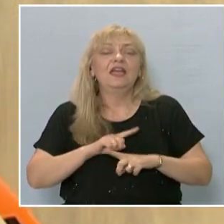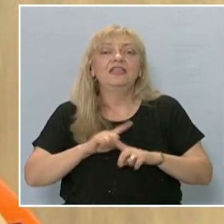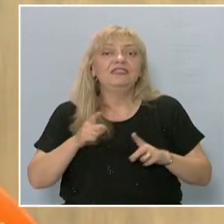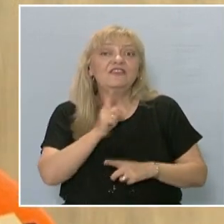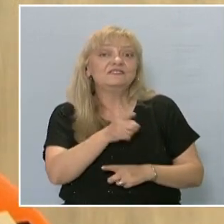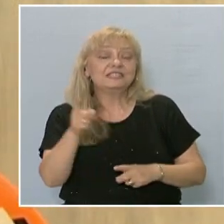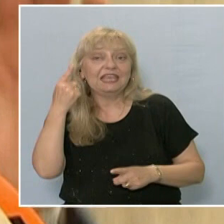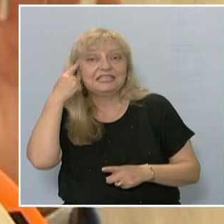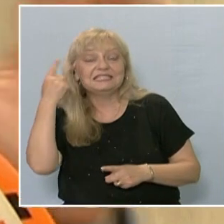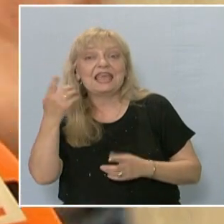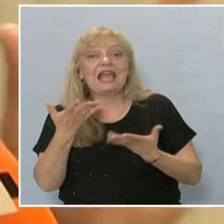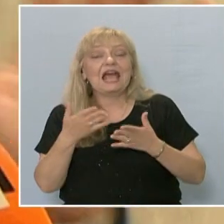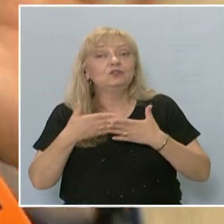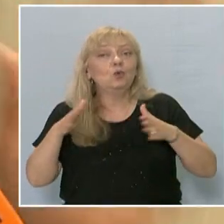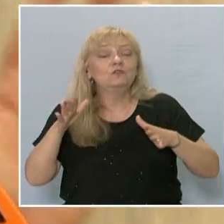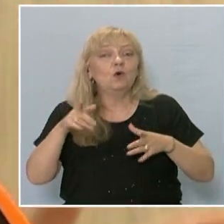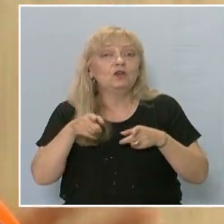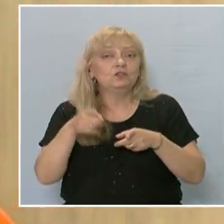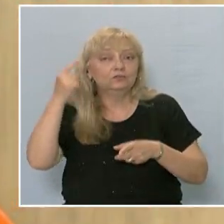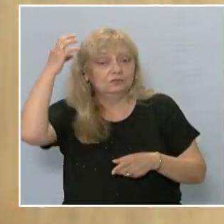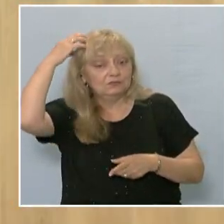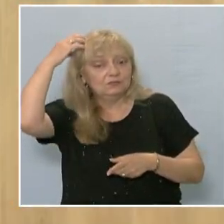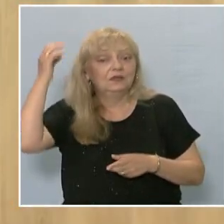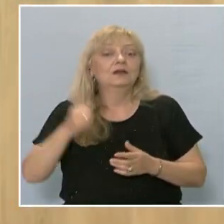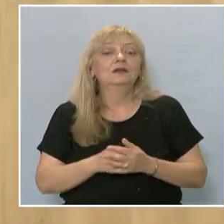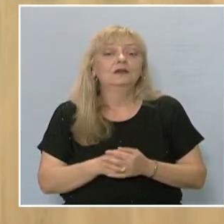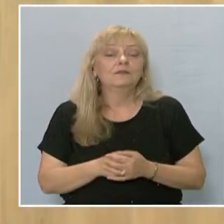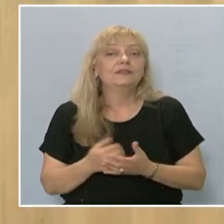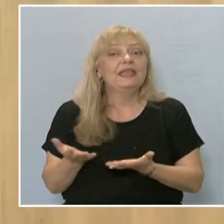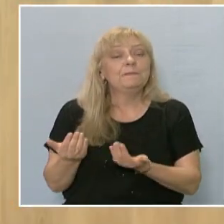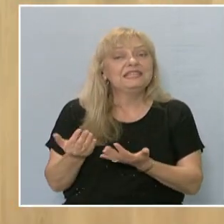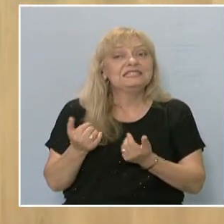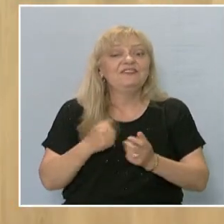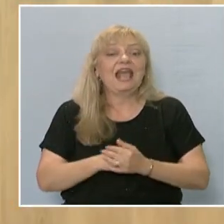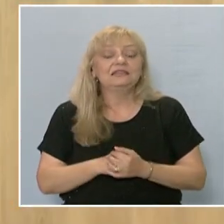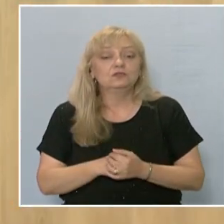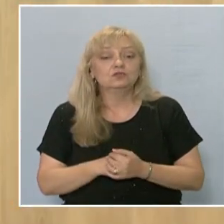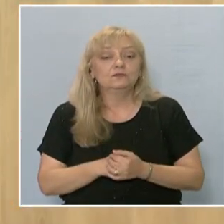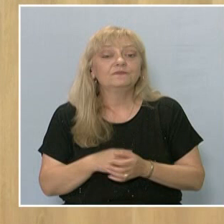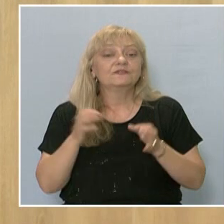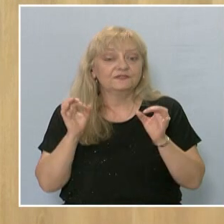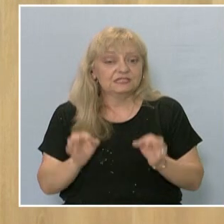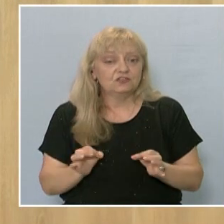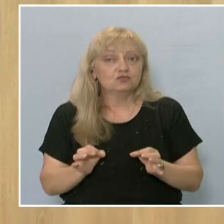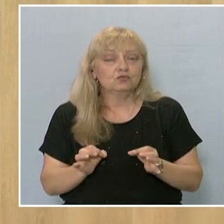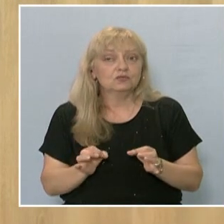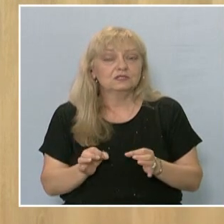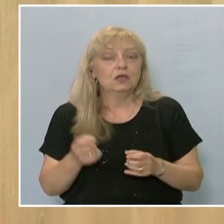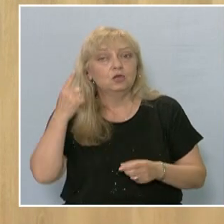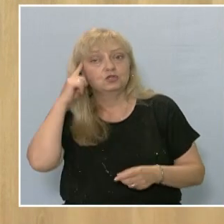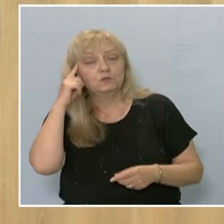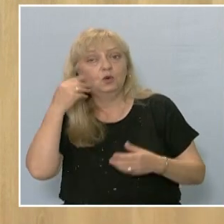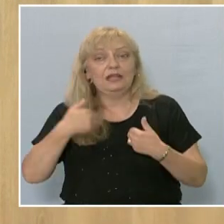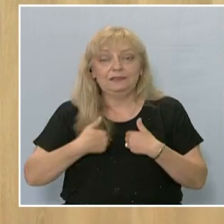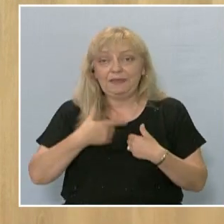отключи този хардуер но софтуерно нали е предизвикателството и всъщност според мен